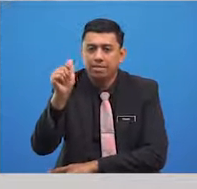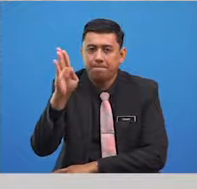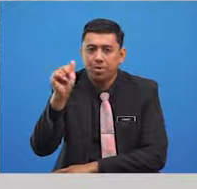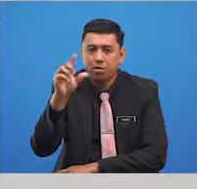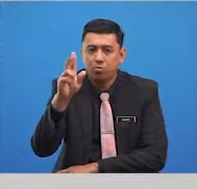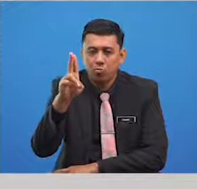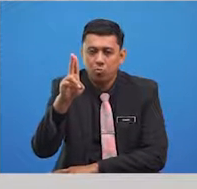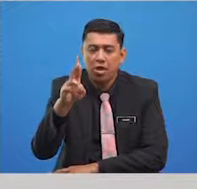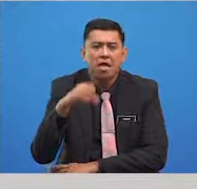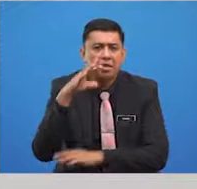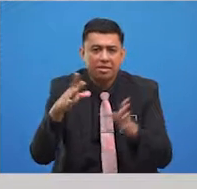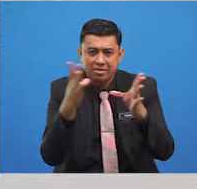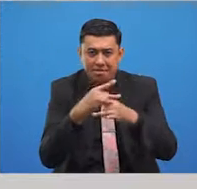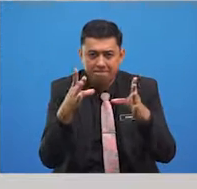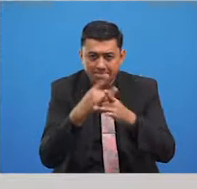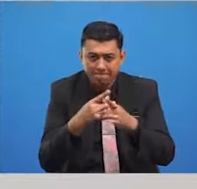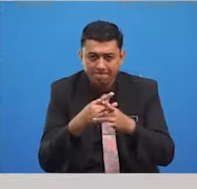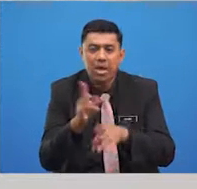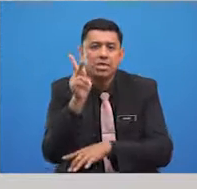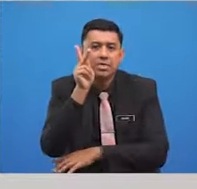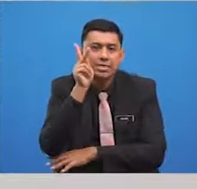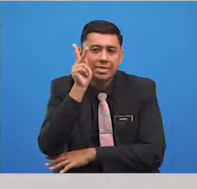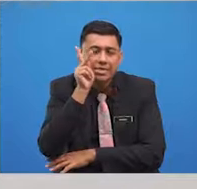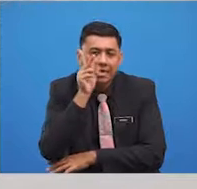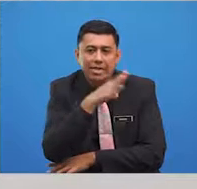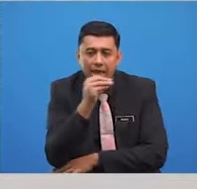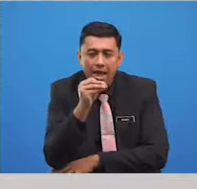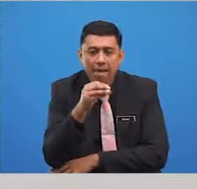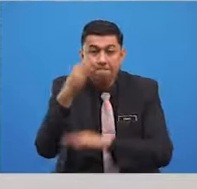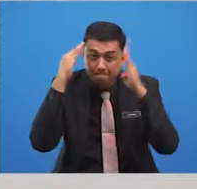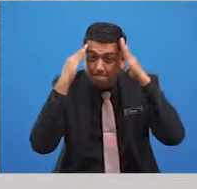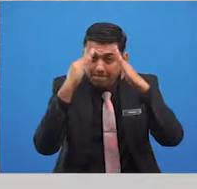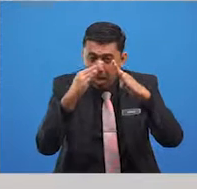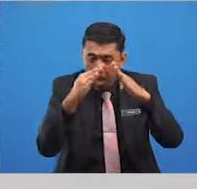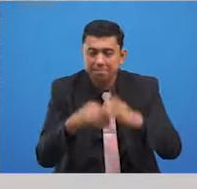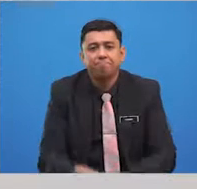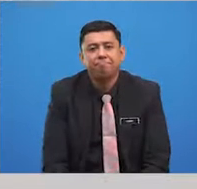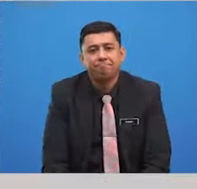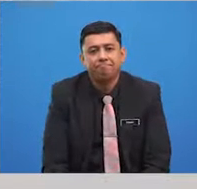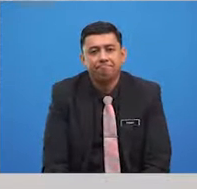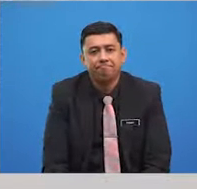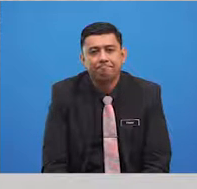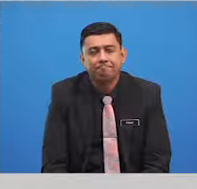Pergunungan Iran, Sarawak, Gunung Jerai, Kedah dan Gunung Tahan di Pahang.